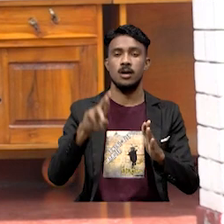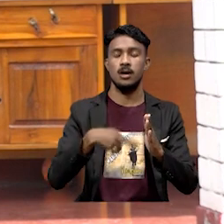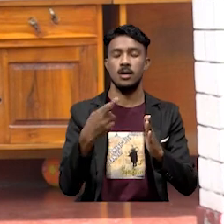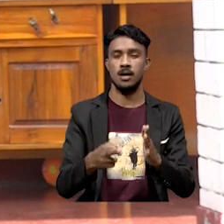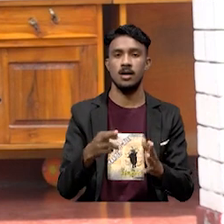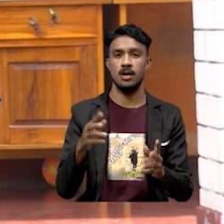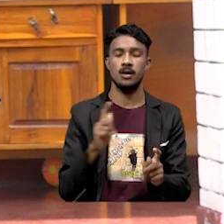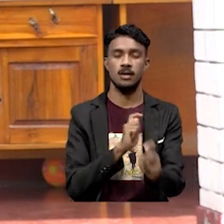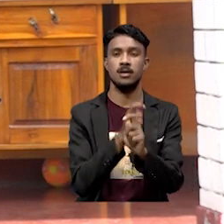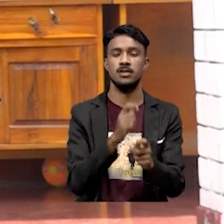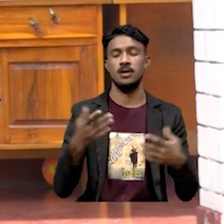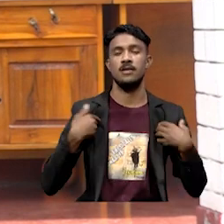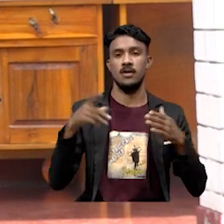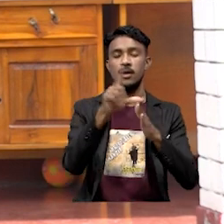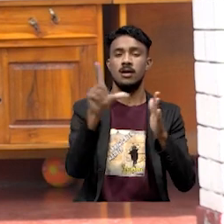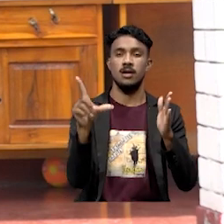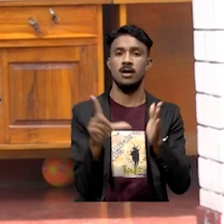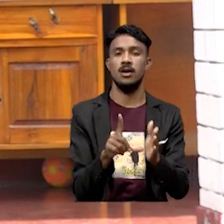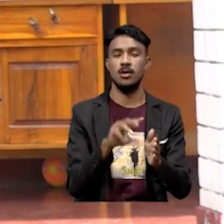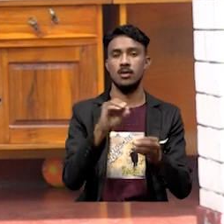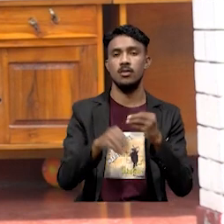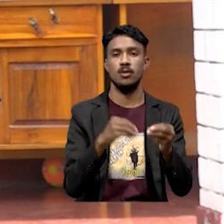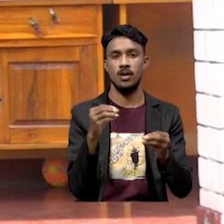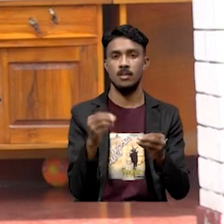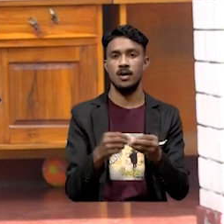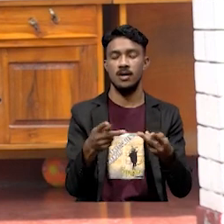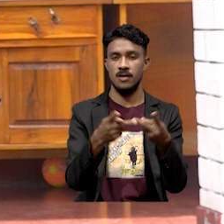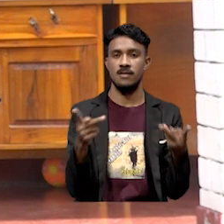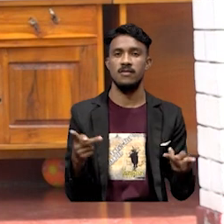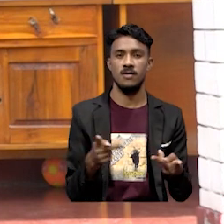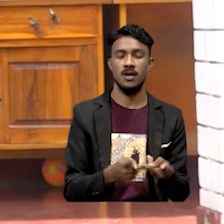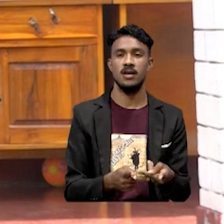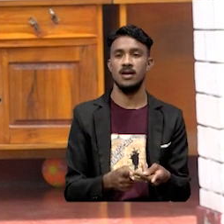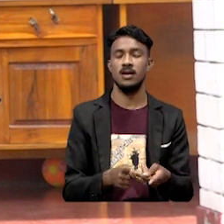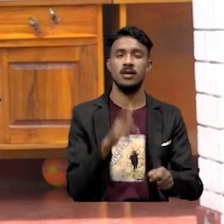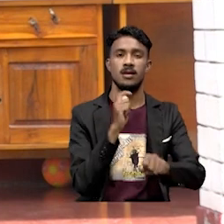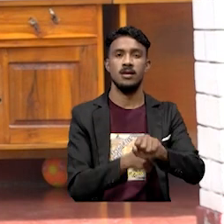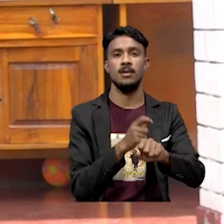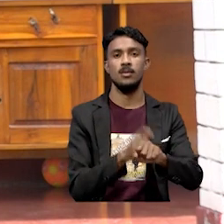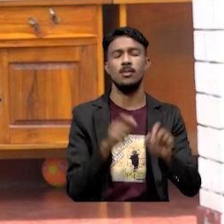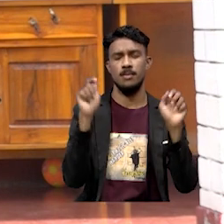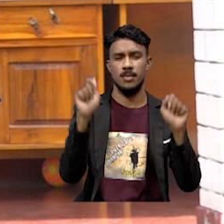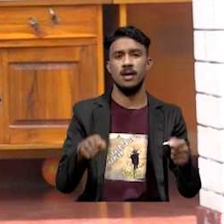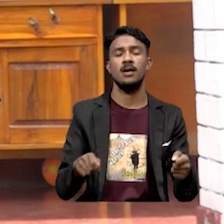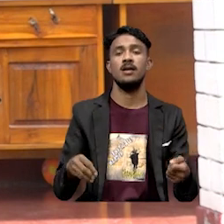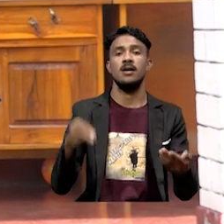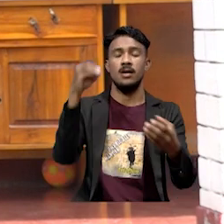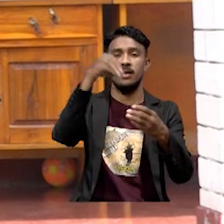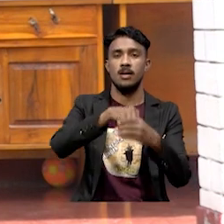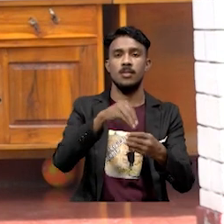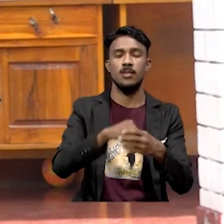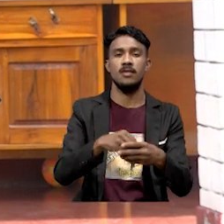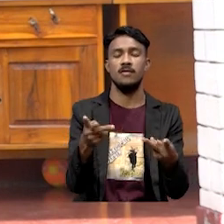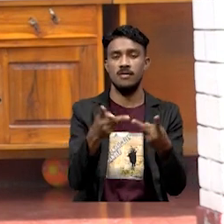o ya decreto lei kon ba rezimi zona establecimento duração limitada nene ya bele bele tamano kofre bistar tambai dene